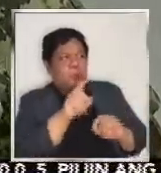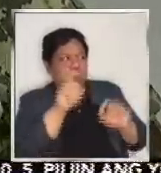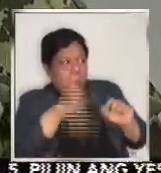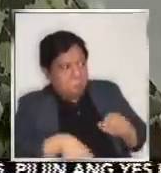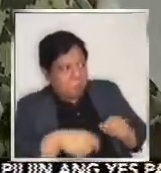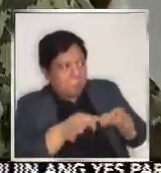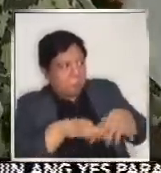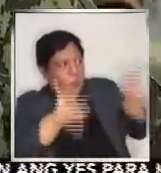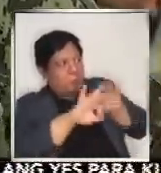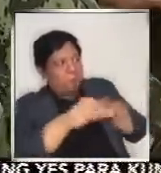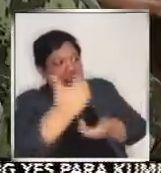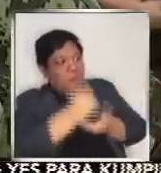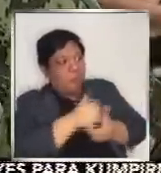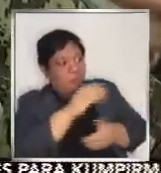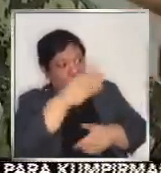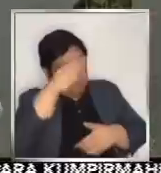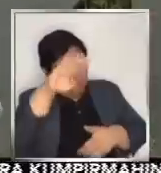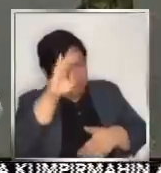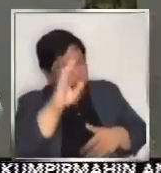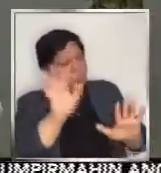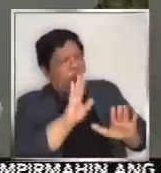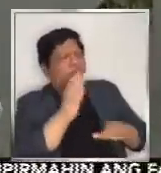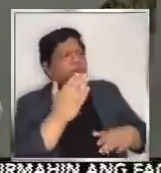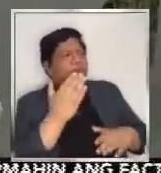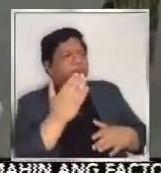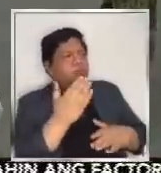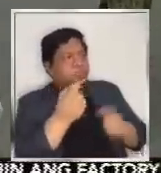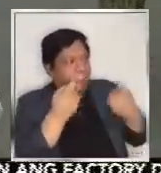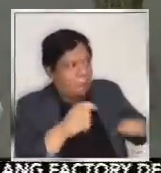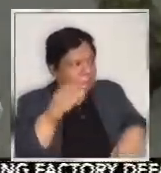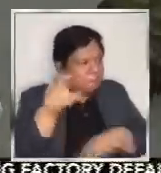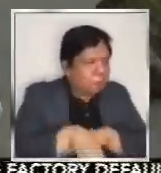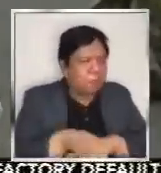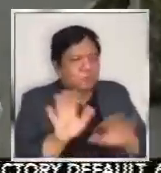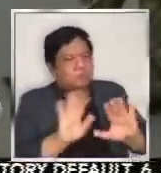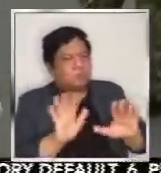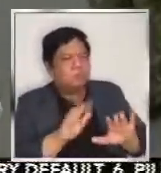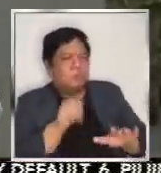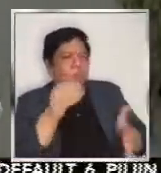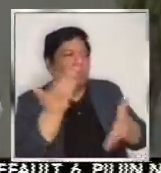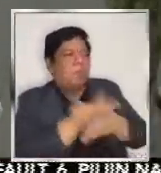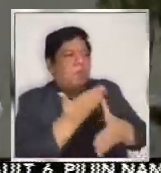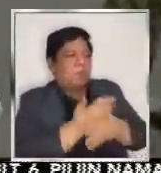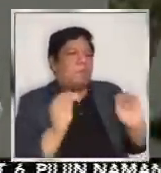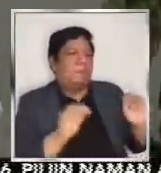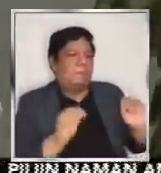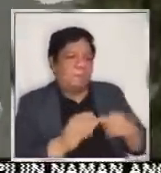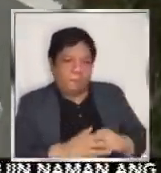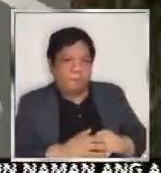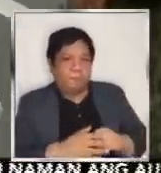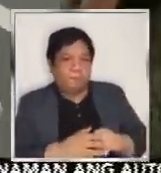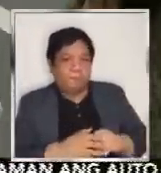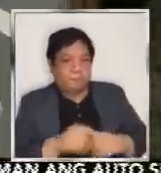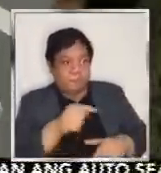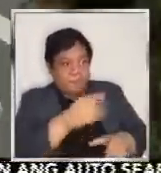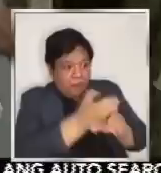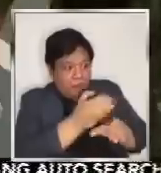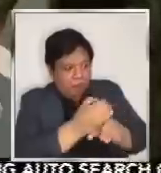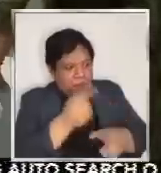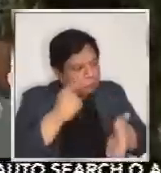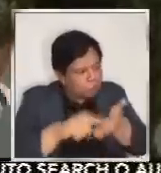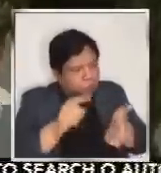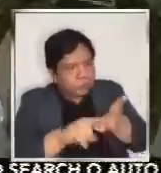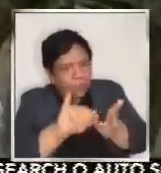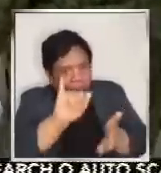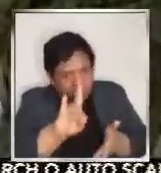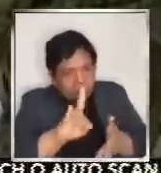na silang magpumilit para hindi na sila mabala. Bawat sasakyan daw ngayon, isa-isang chine-check ang mga ID, quarantine pass at